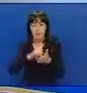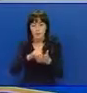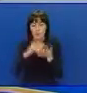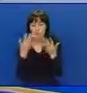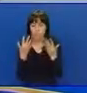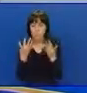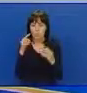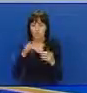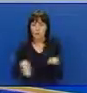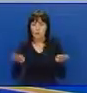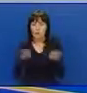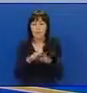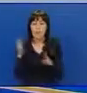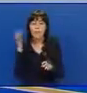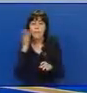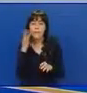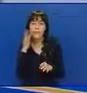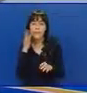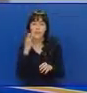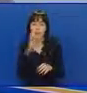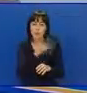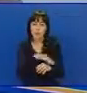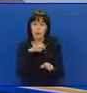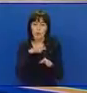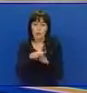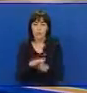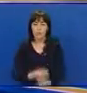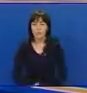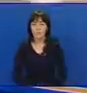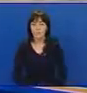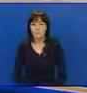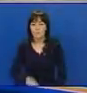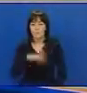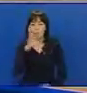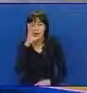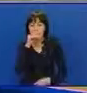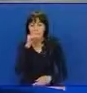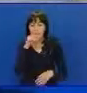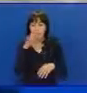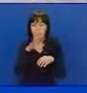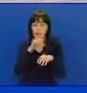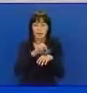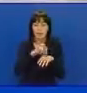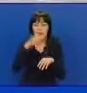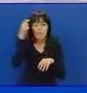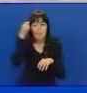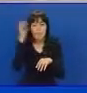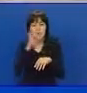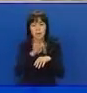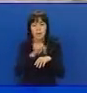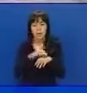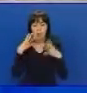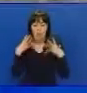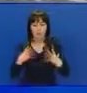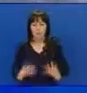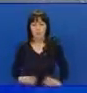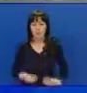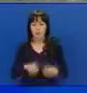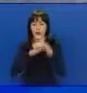сәйкес тұрақты түрде ит ату жұмыстары жүргізіліп отыр. Құтыру жүйке жүйесін зақымдау арқылы ағзаны түгел